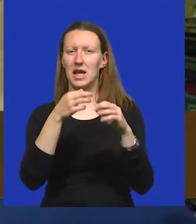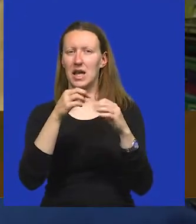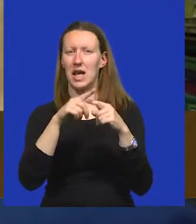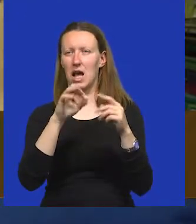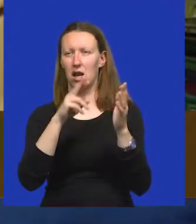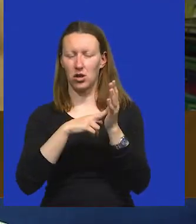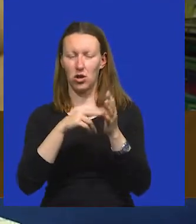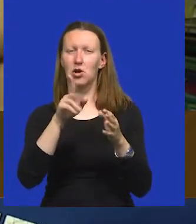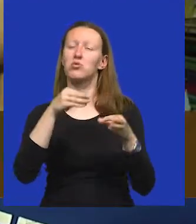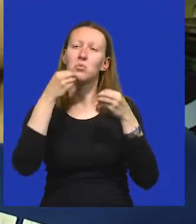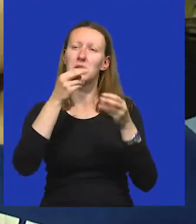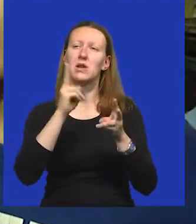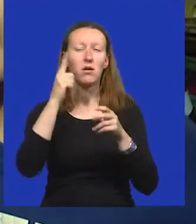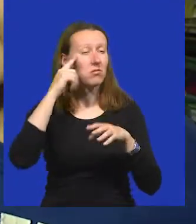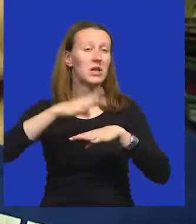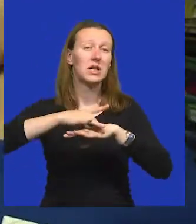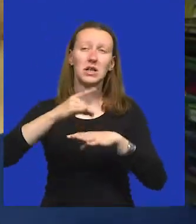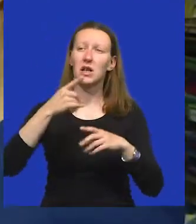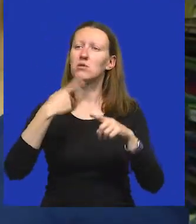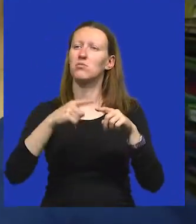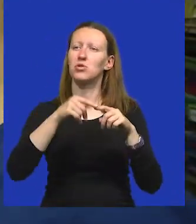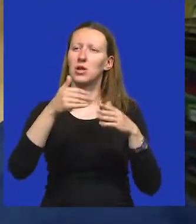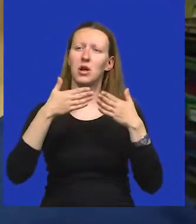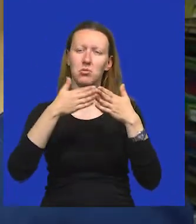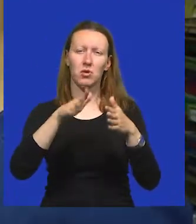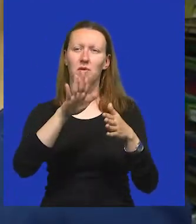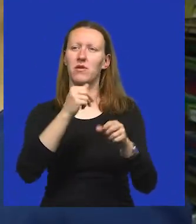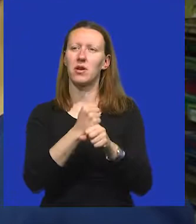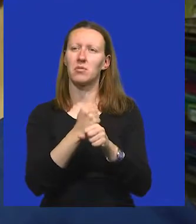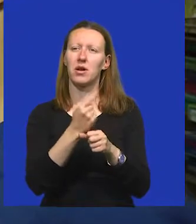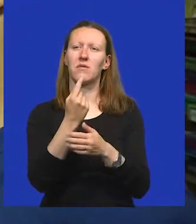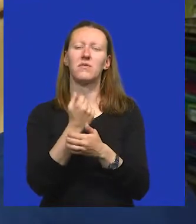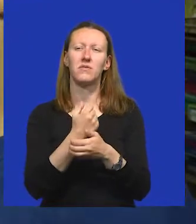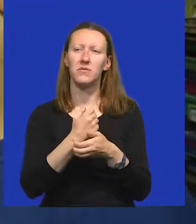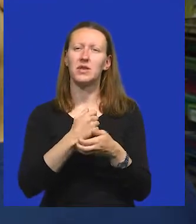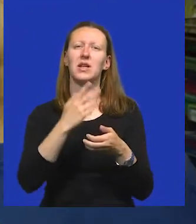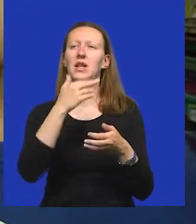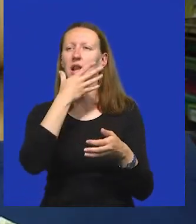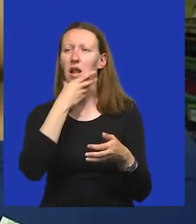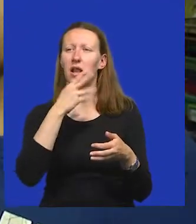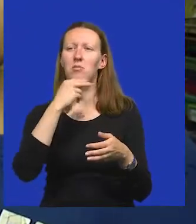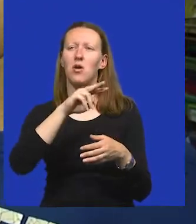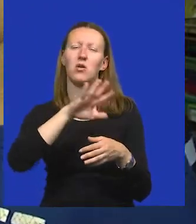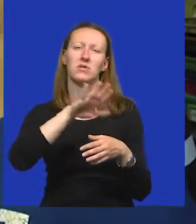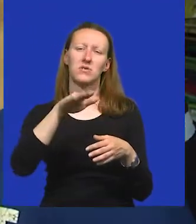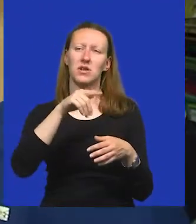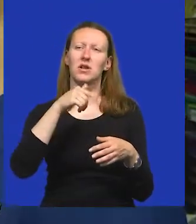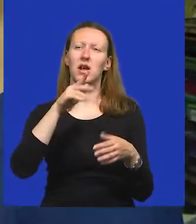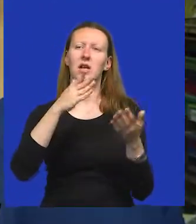plastica. Ma ci potete spiegare come è venuta l'idea? Perché proprio una nave pirata? Perché è più bella di